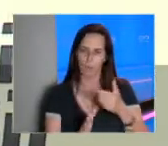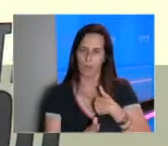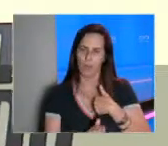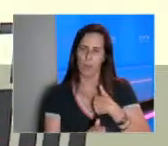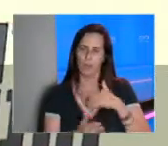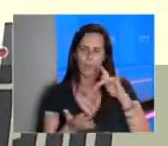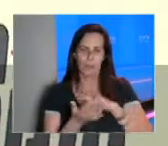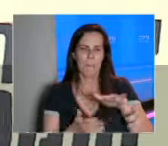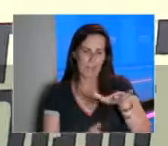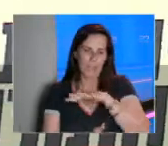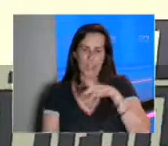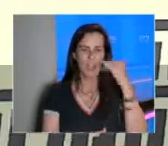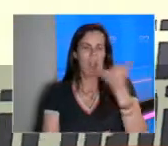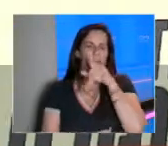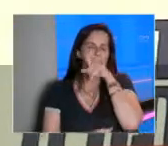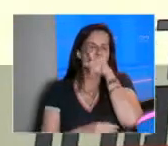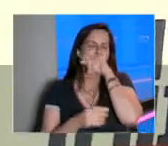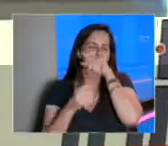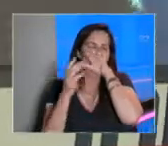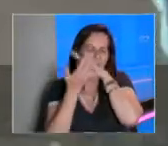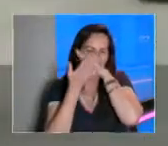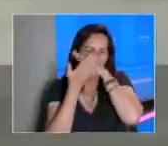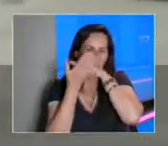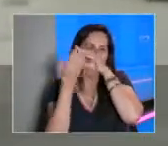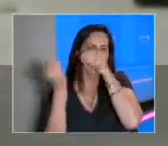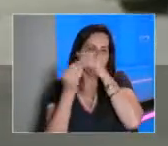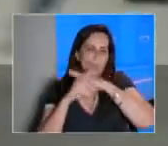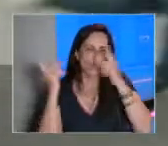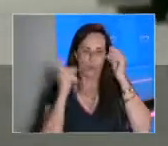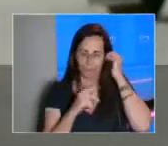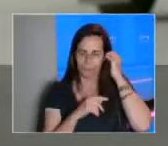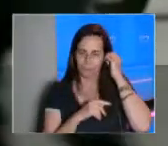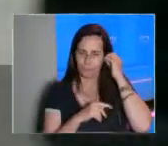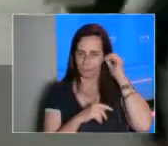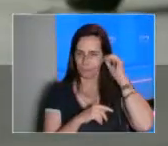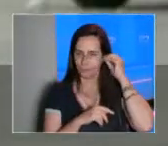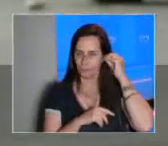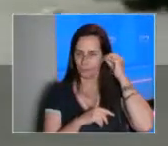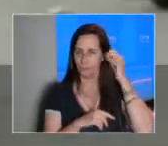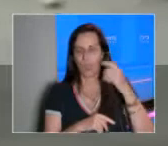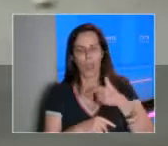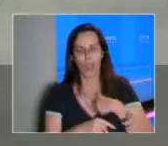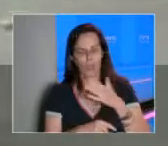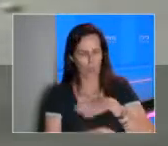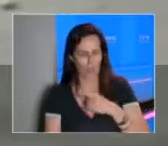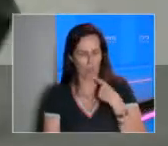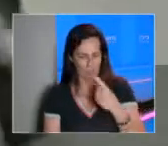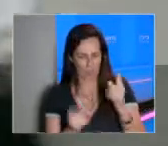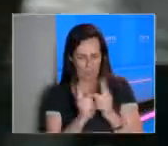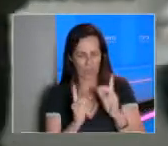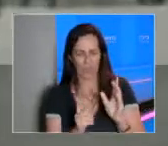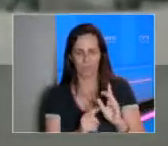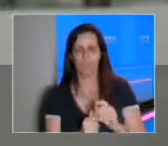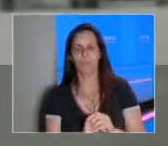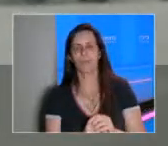אנחנו נמצאים באזור שתמיד צריך להיות מוכן לדברים שונים. קודם כל, אני אגיד רק במילה אחת, כדי שלא